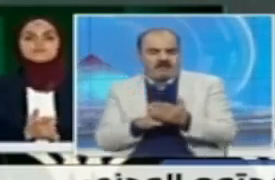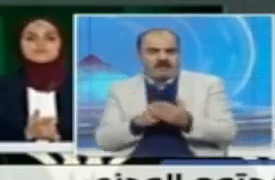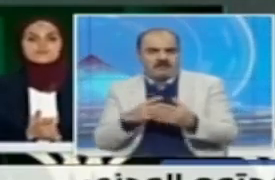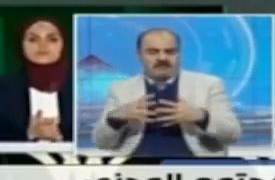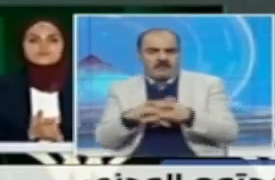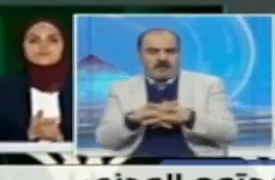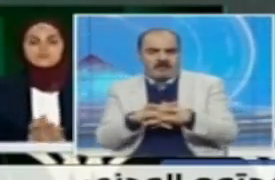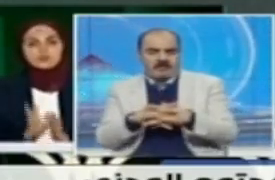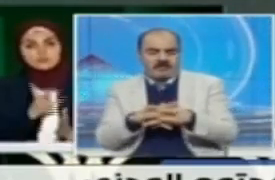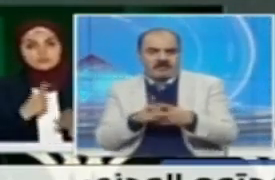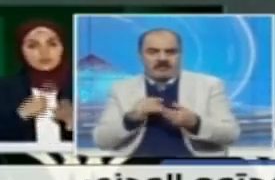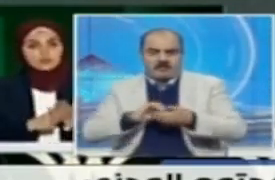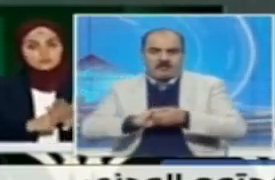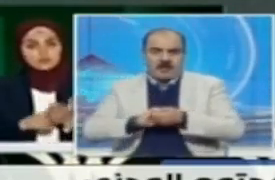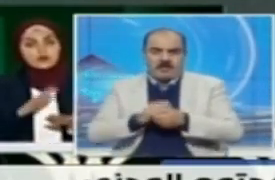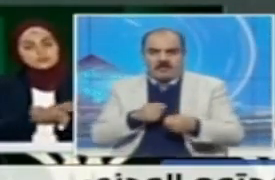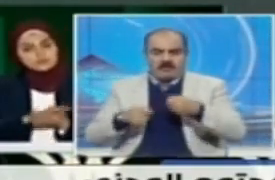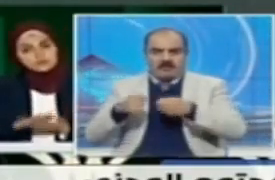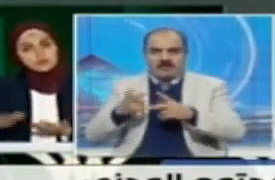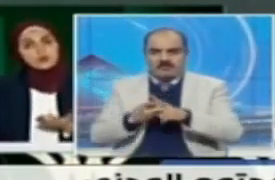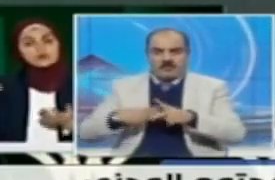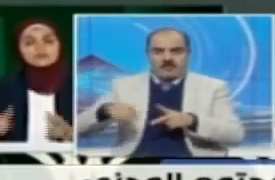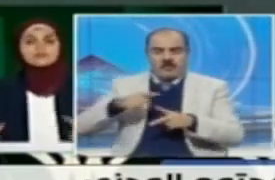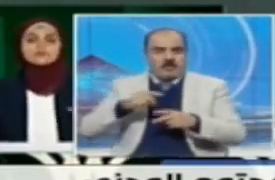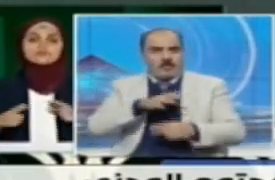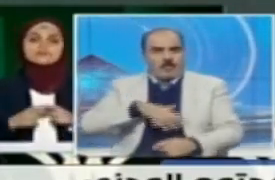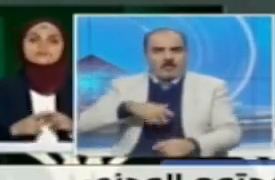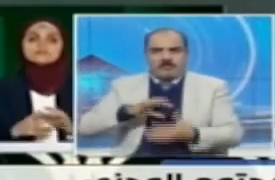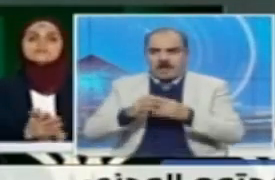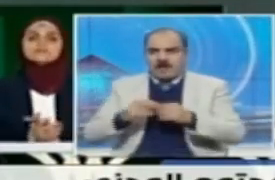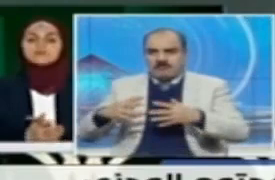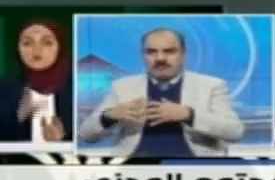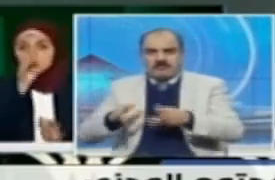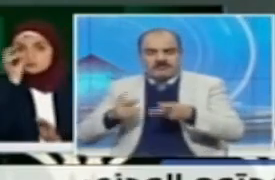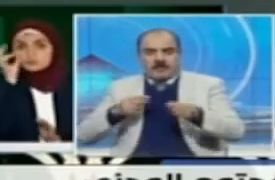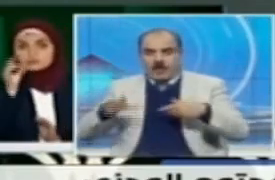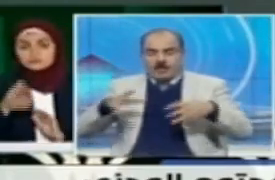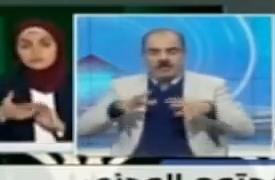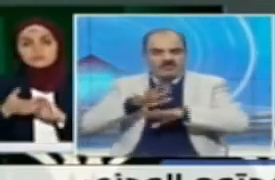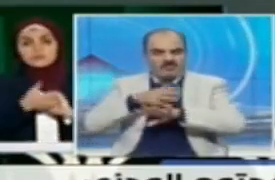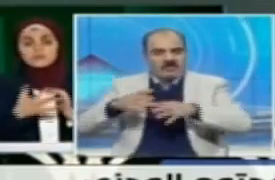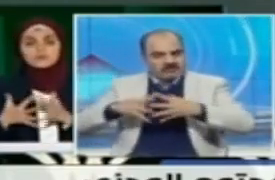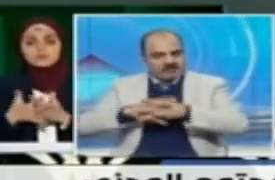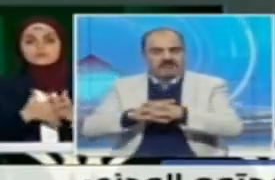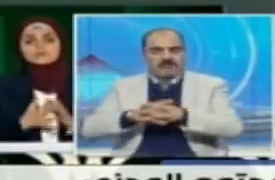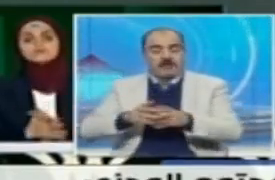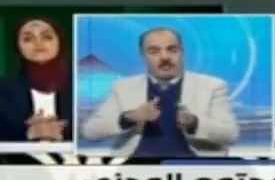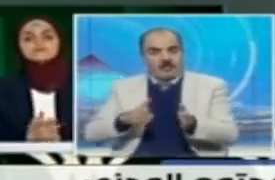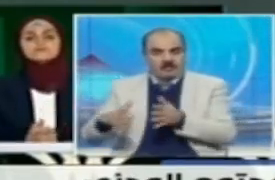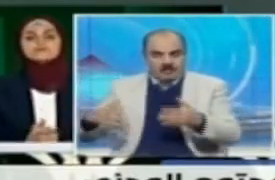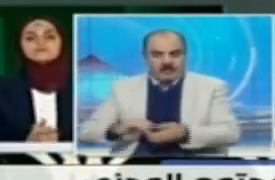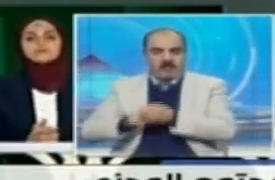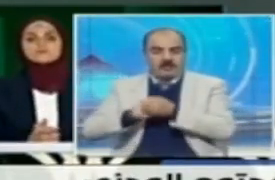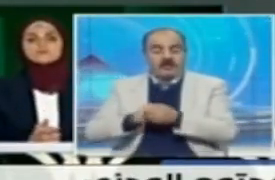الترابط والتكامل وبناء الثقة بين مؤسسات المجتمع المدني والمؤسسات الخدمية من جانب،